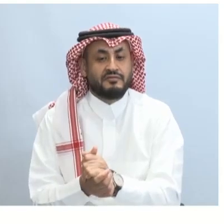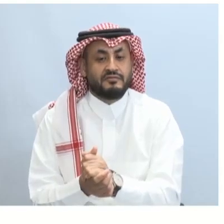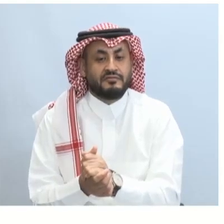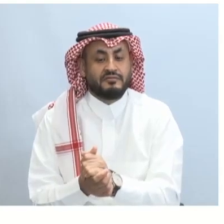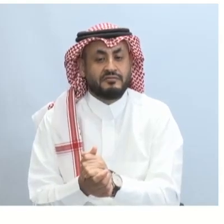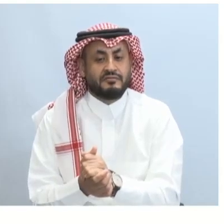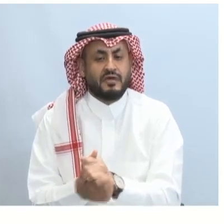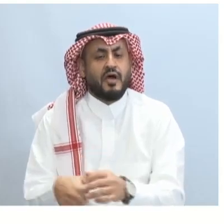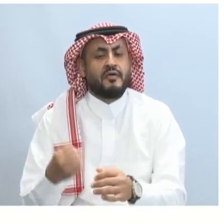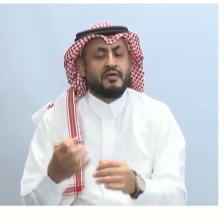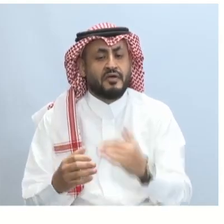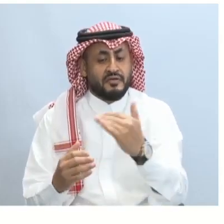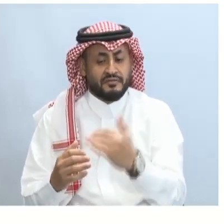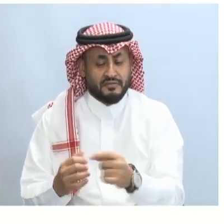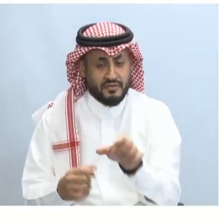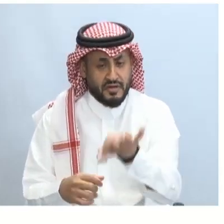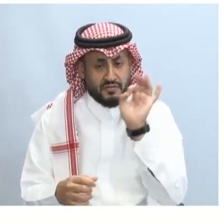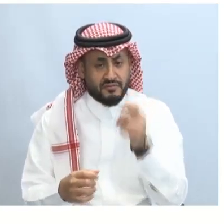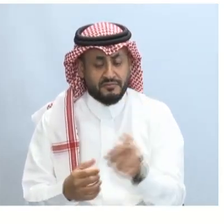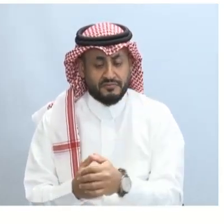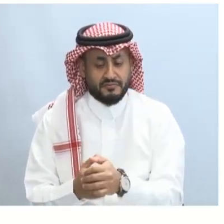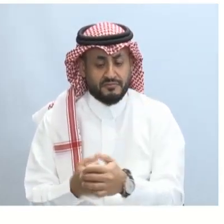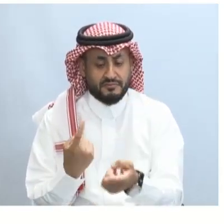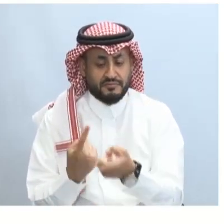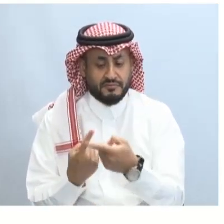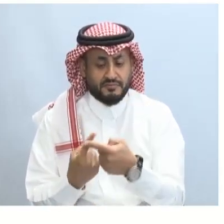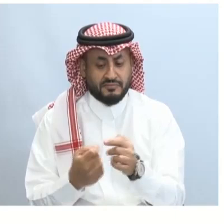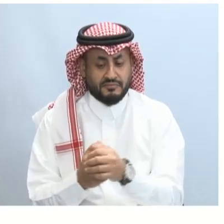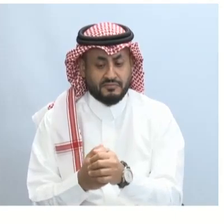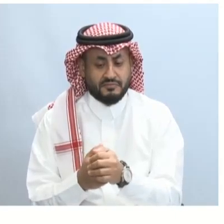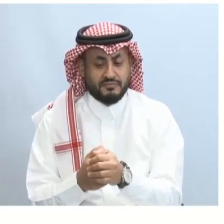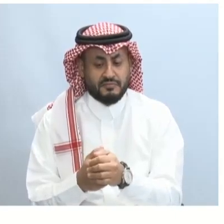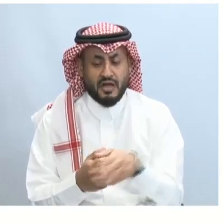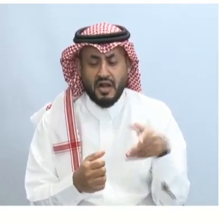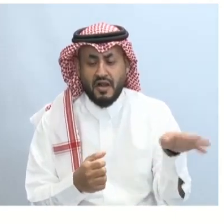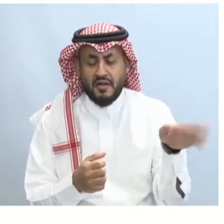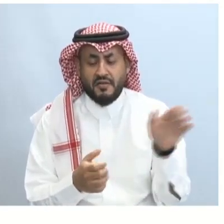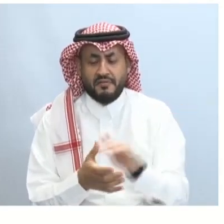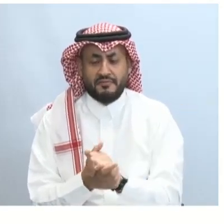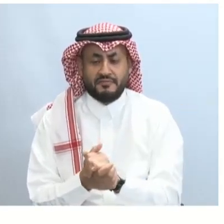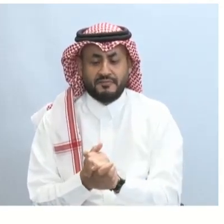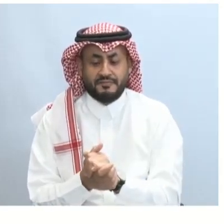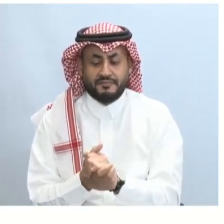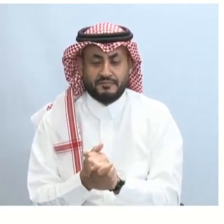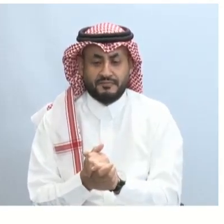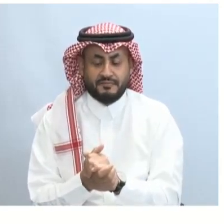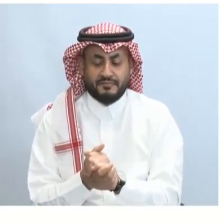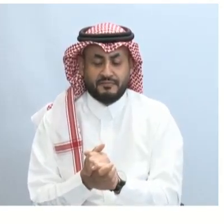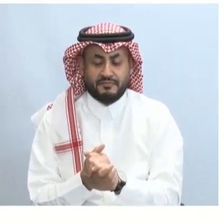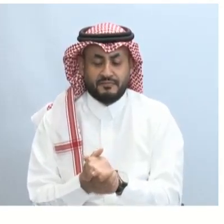هناك خيارات ساضعى لكم خيارات واختاروا منها الخيار الاول لا اهتم بذلك